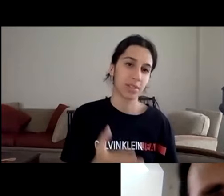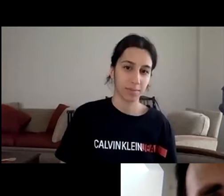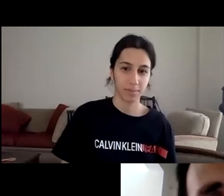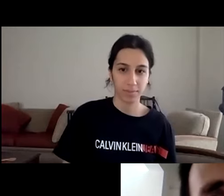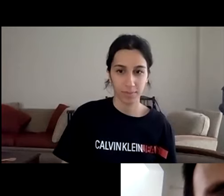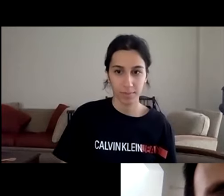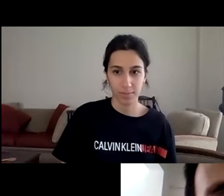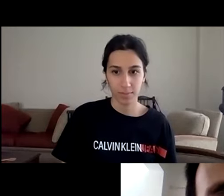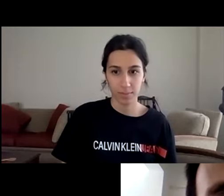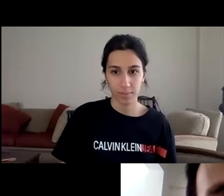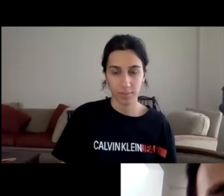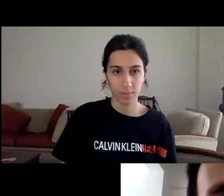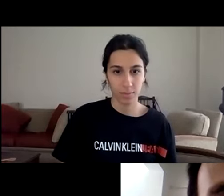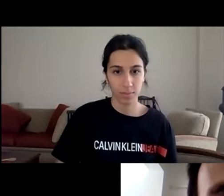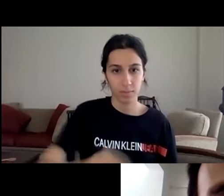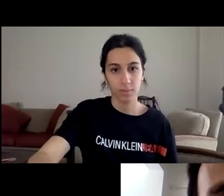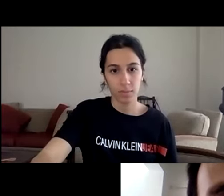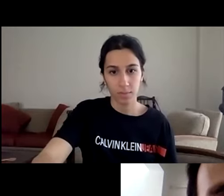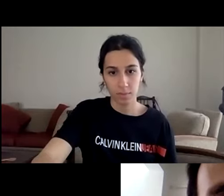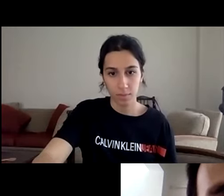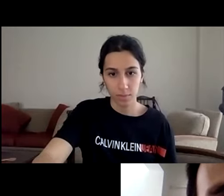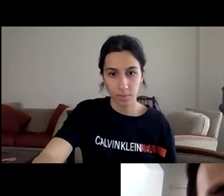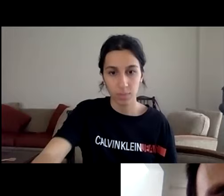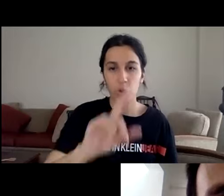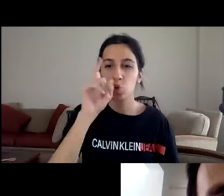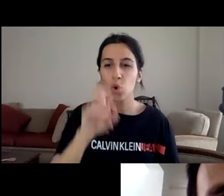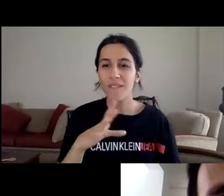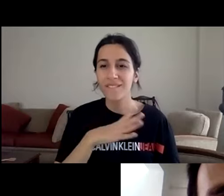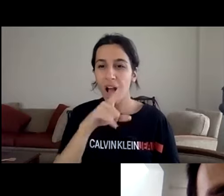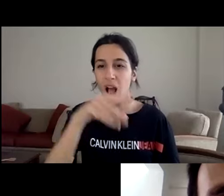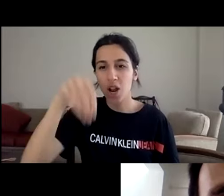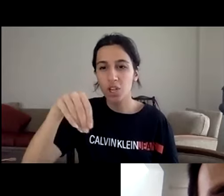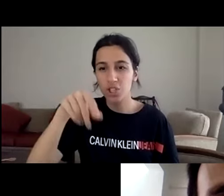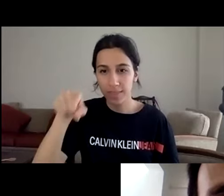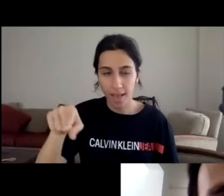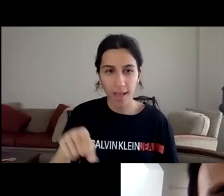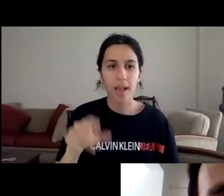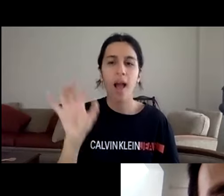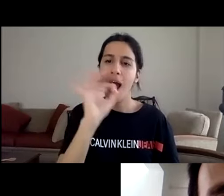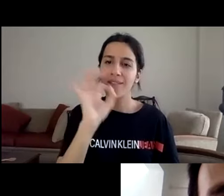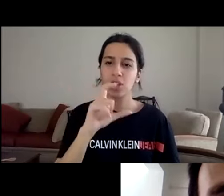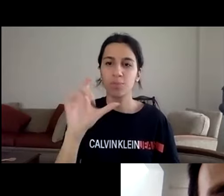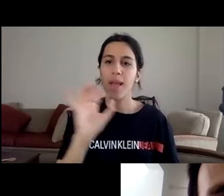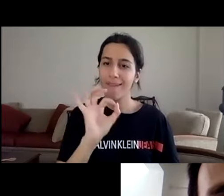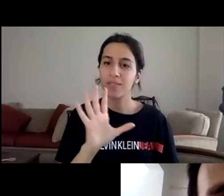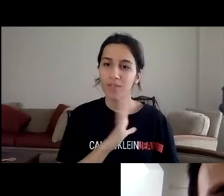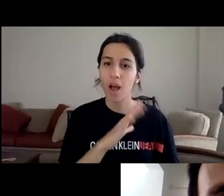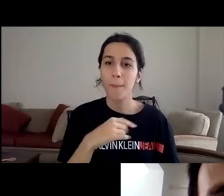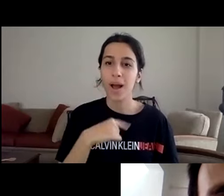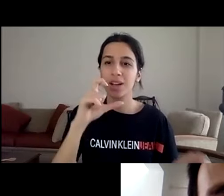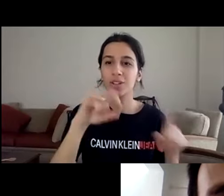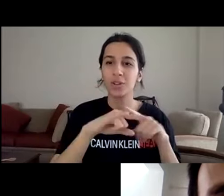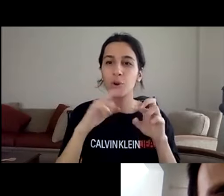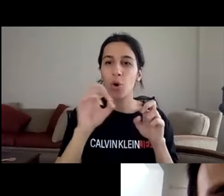tekrar. Rica ederim. Burada bir soru görüyorum. Firefox tarayıcısı içinde benzer pluginler, uzantılar var mı? Evet var arkadaşlar. Ben çok Chrome kullanılıyor